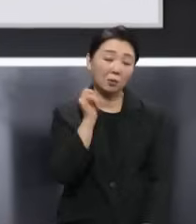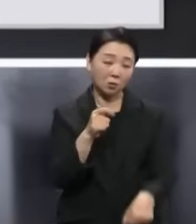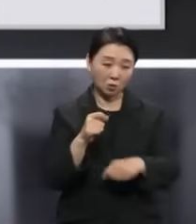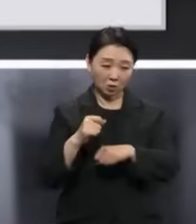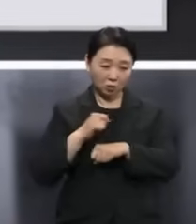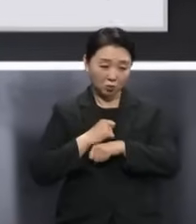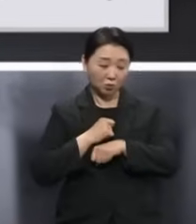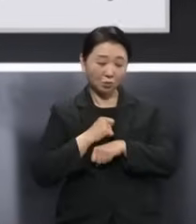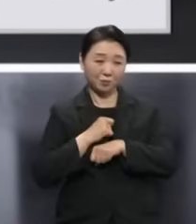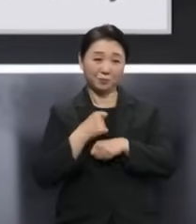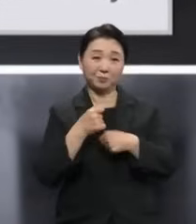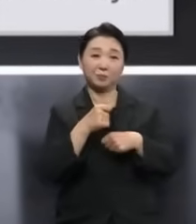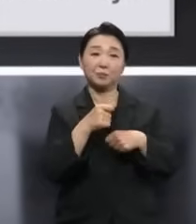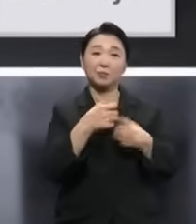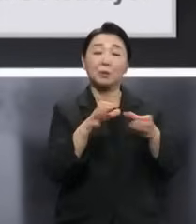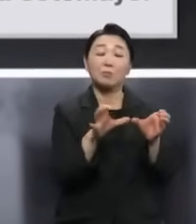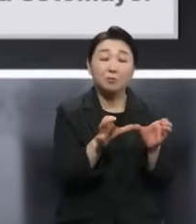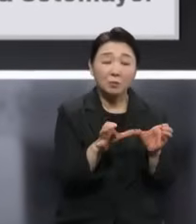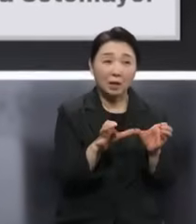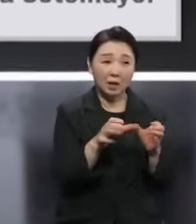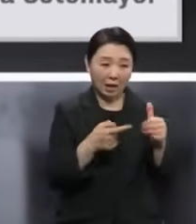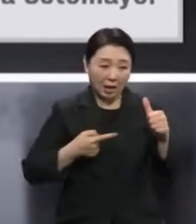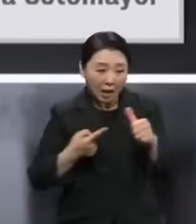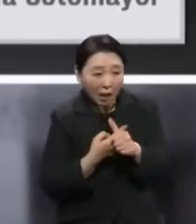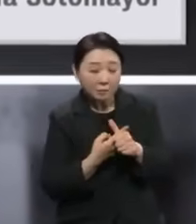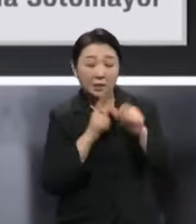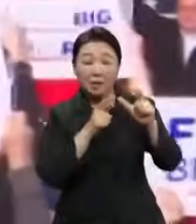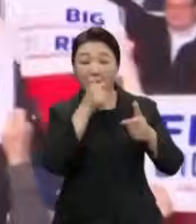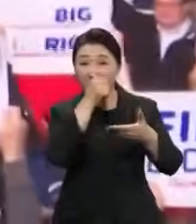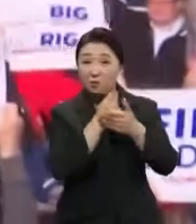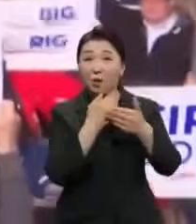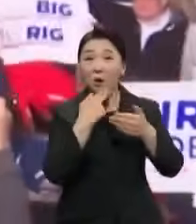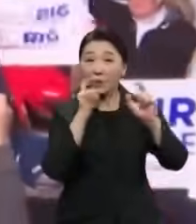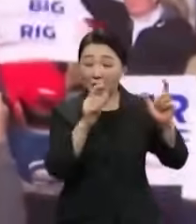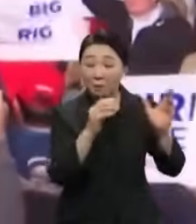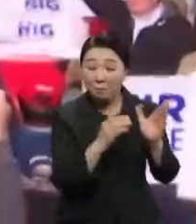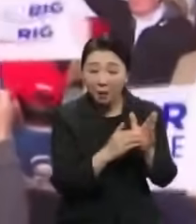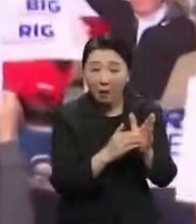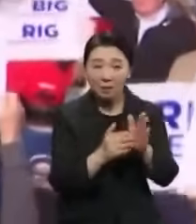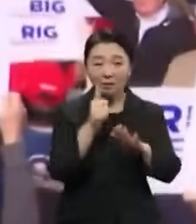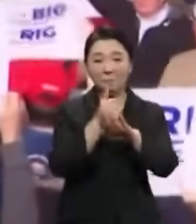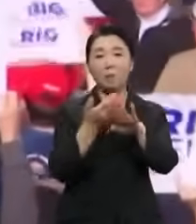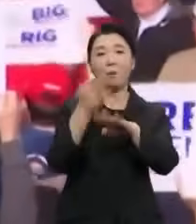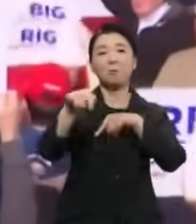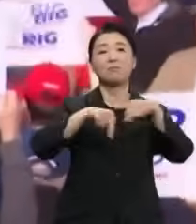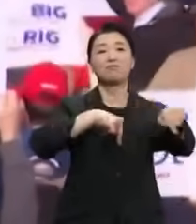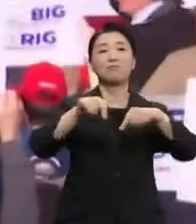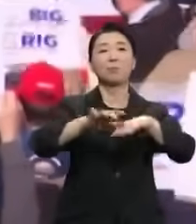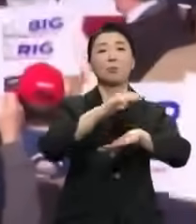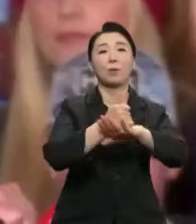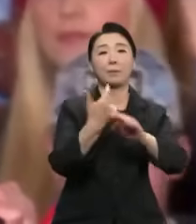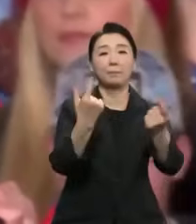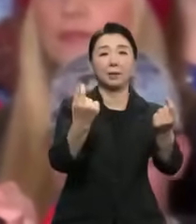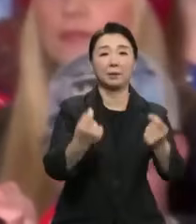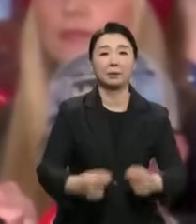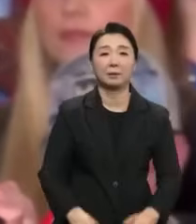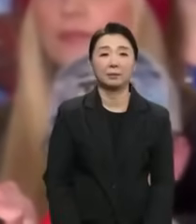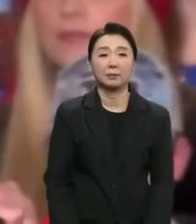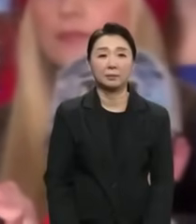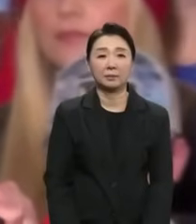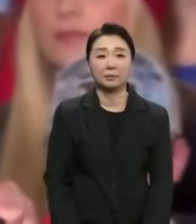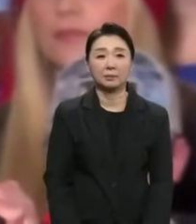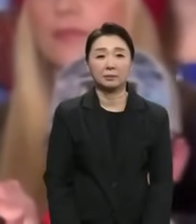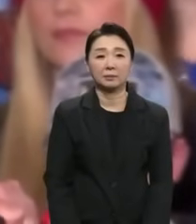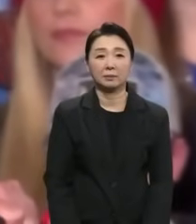정적 암살을 명령해도 면책할 거냐면서 이제 대통령은 법 위에 군림하는 왕이 됐다고 비판했습니다.